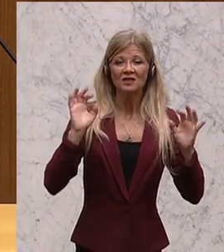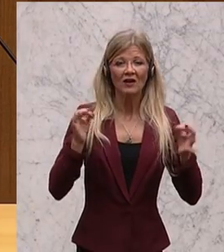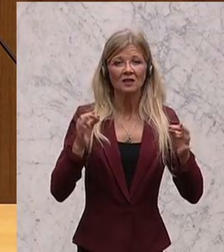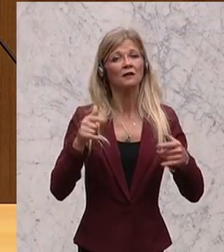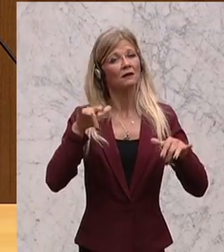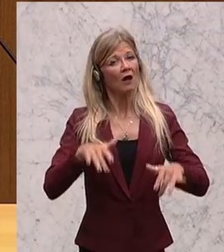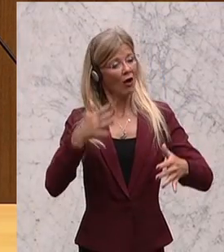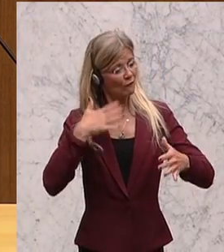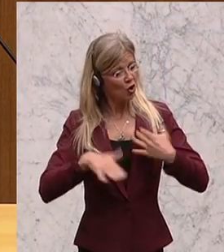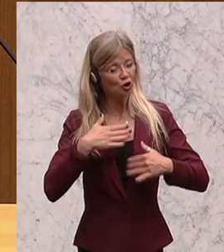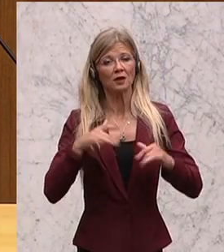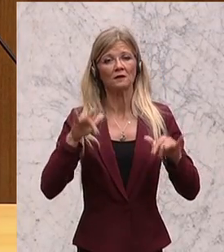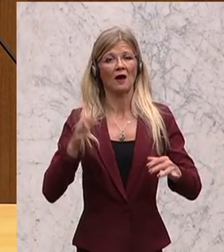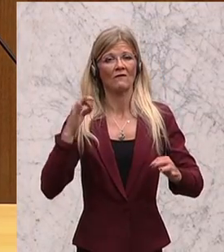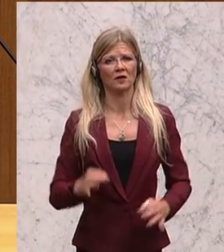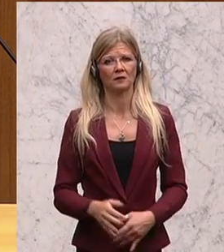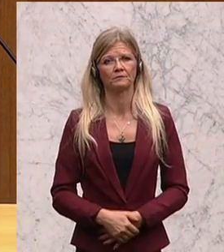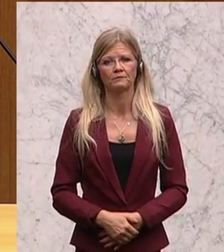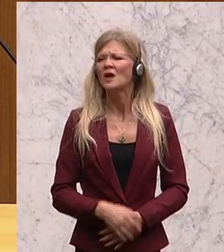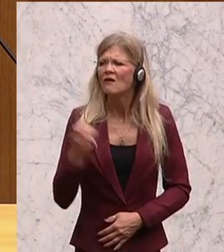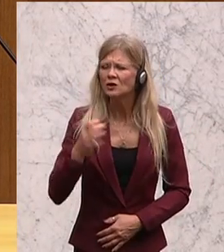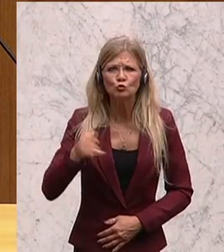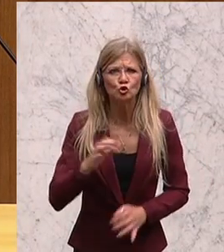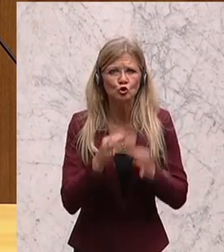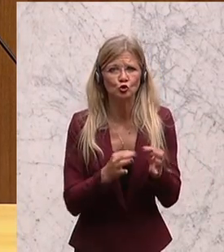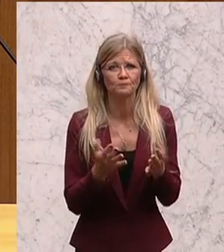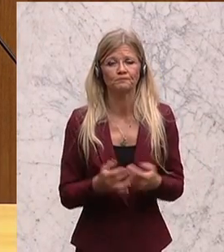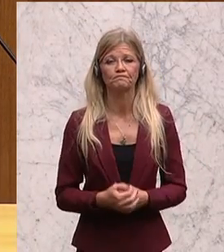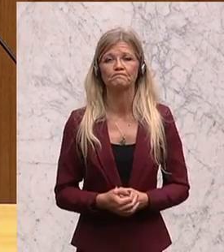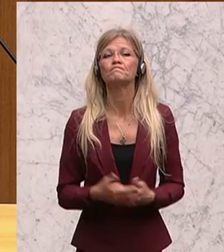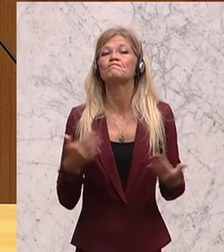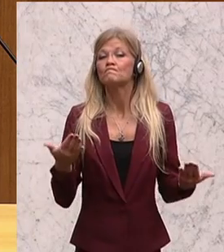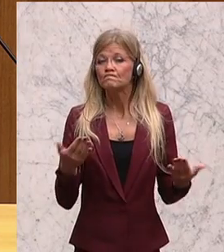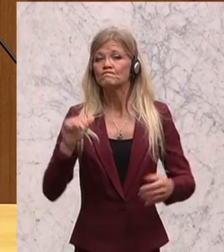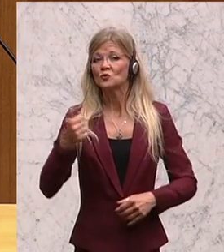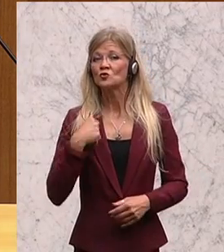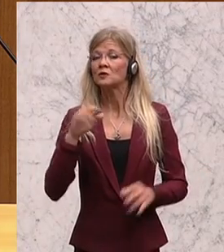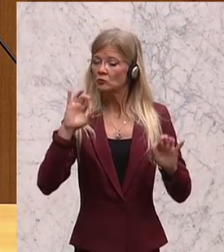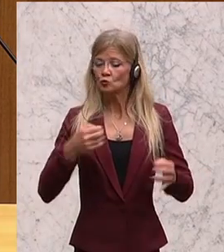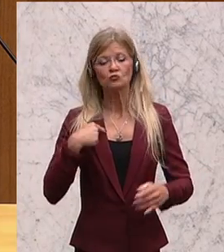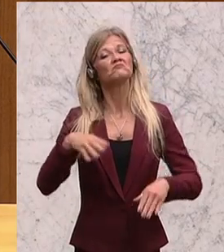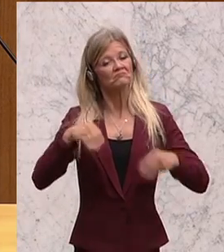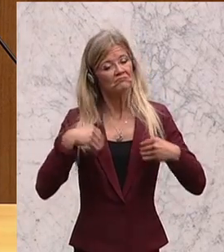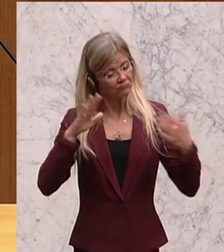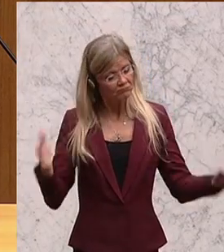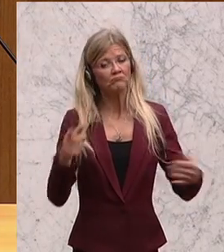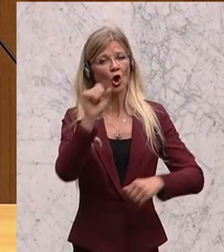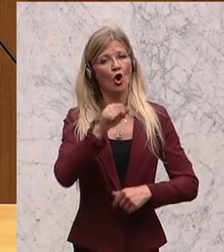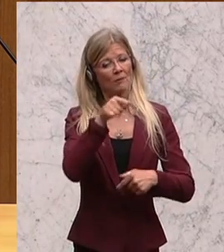Frieden. Was gilt es zu tun? Erstens Bekenntnis zu Europa als ein Raum der Rechtsstaatlichkeit, als ein Raum